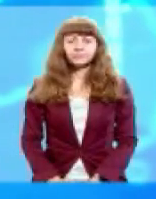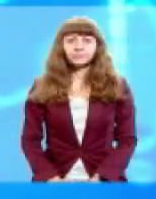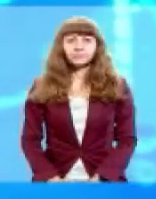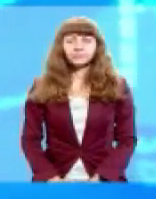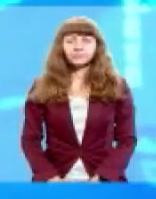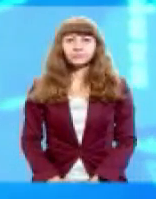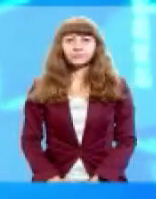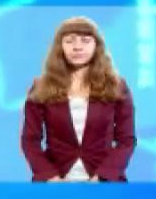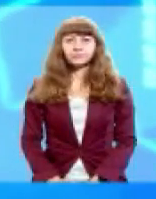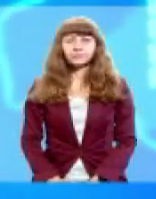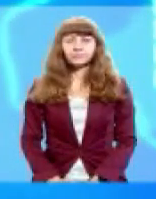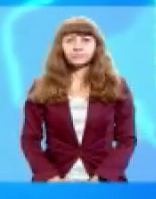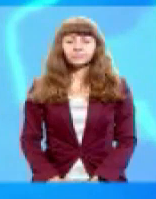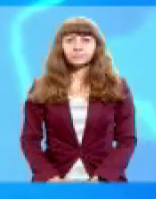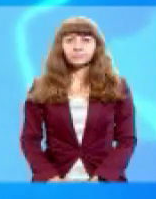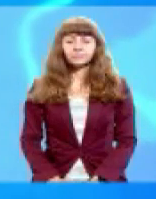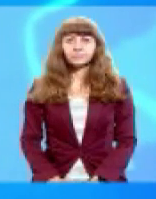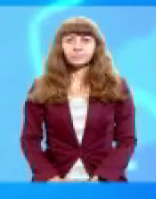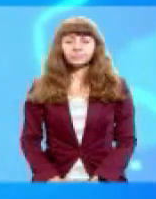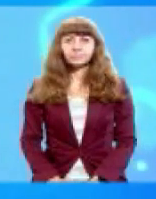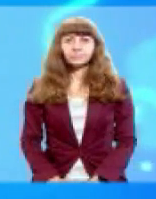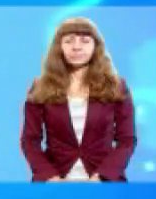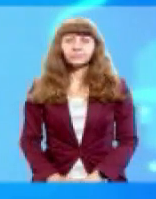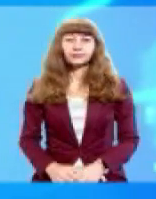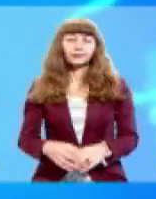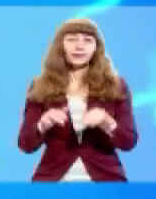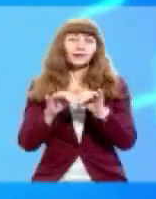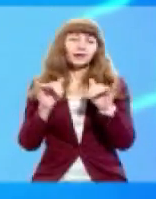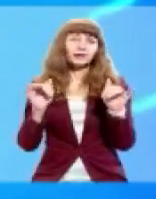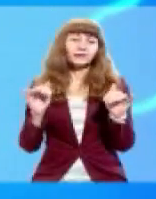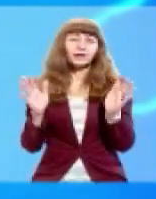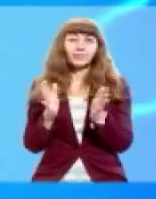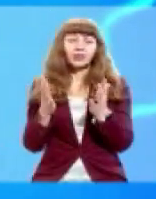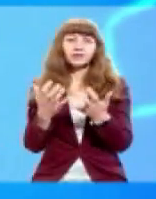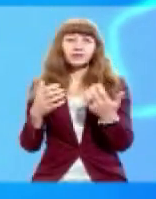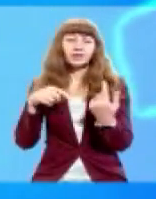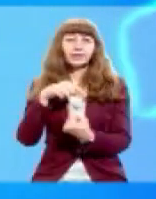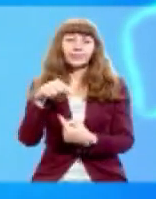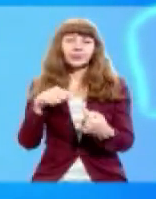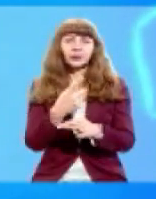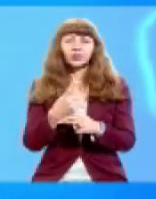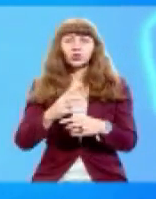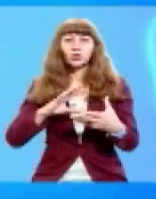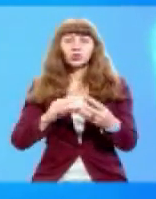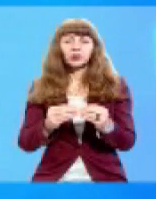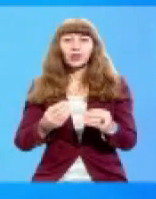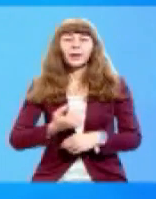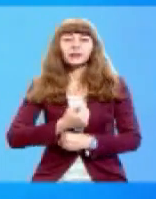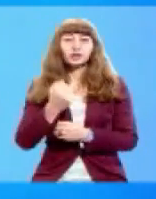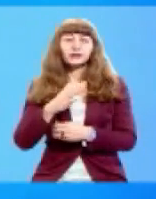Өңірде шағын және орта бизнестің әлеуеті артуда. Бұл мемлекет тарапынан қолға алынған қолдаудың нәтижесі. Бүгінгі күні